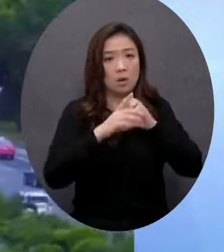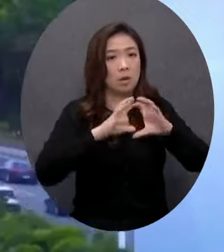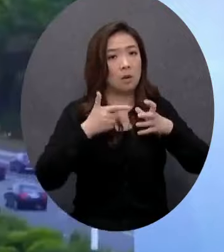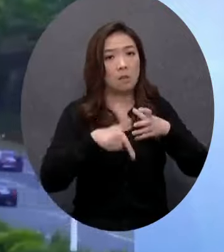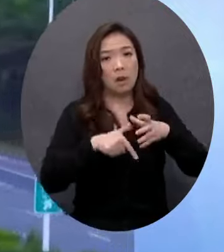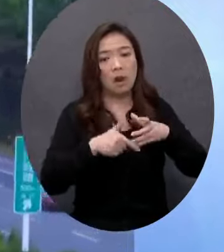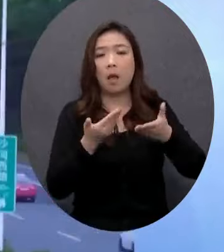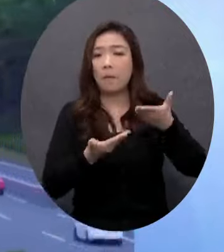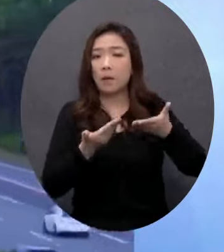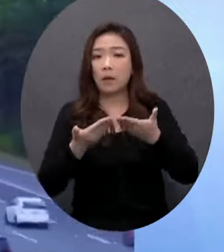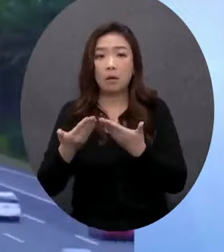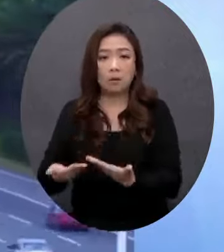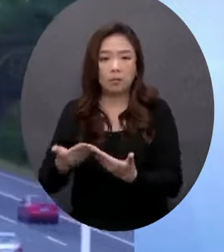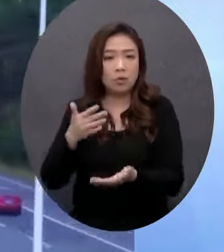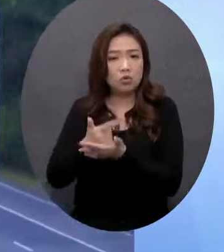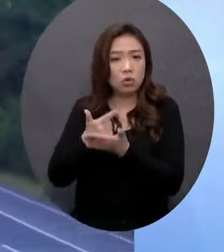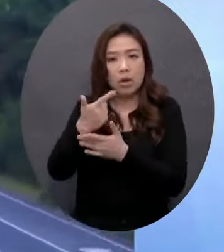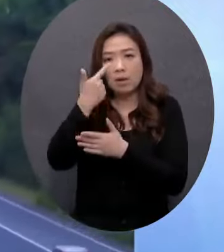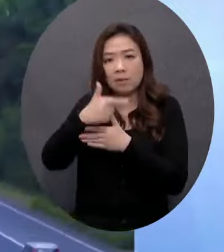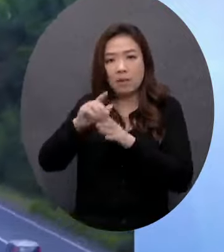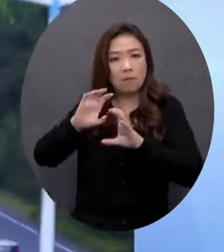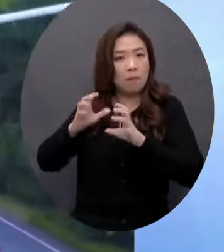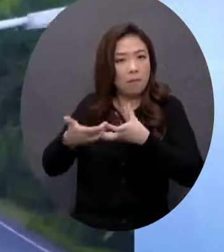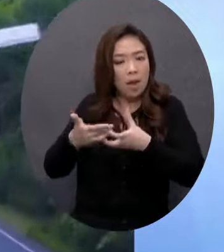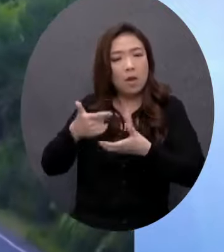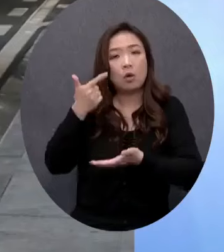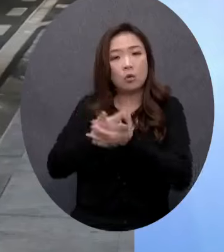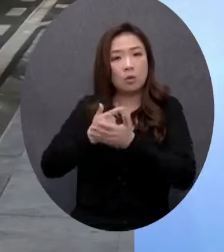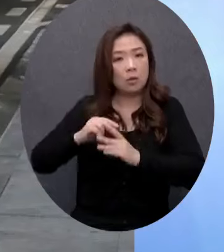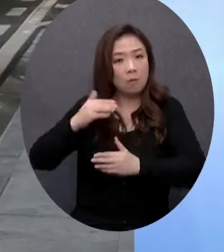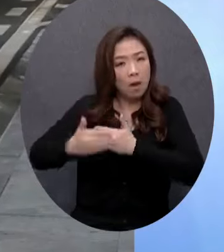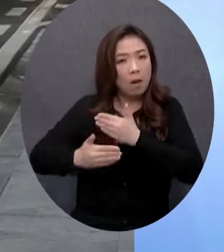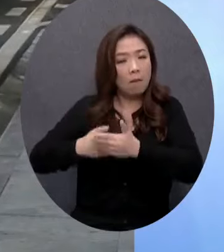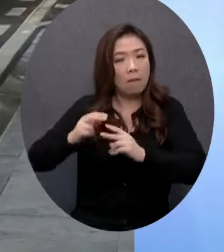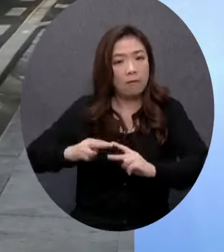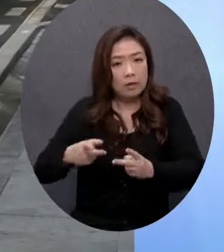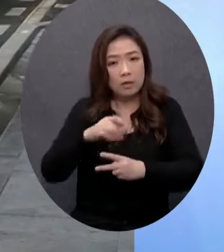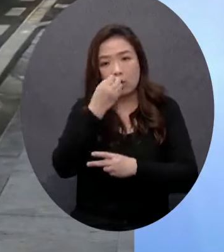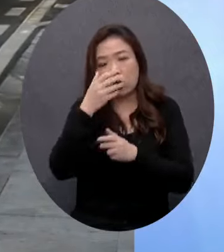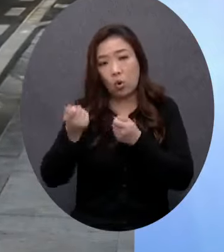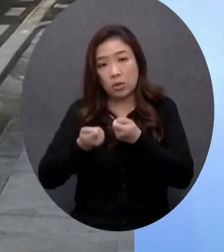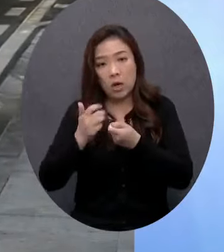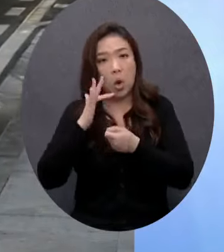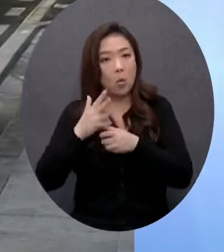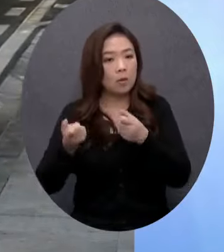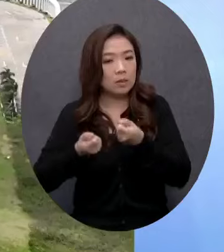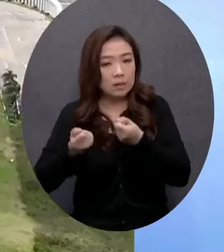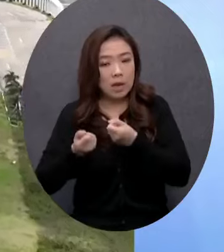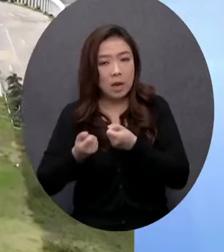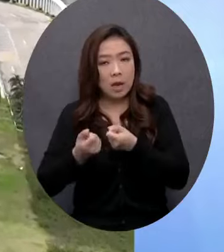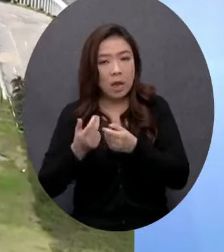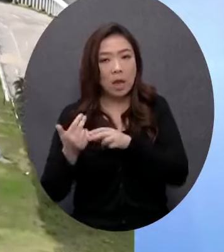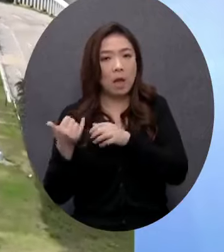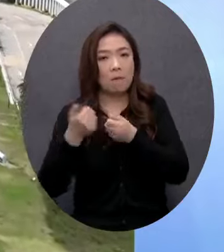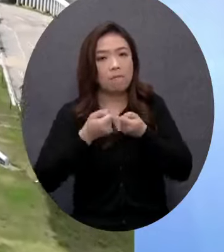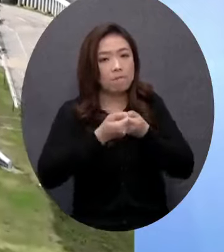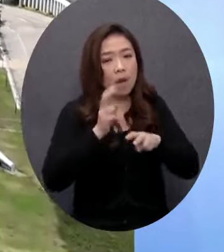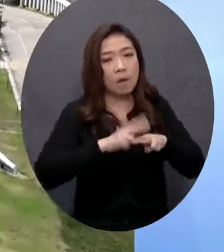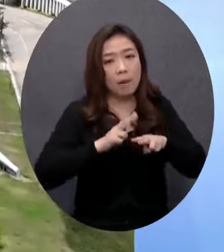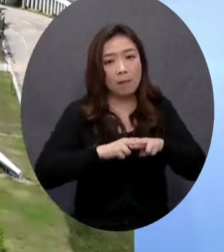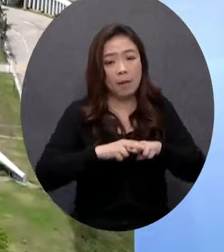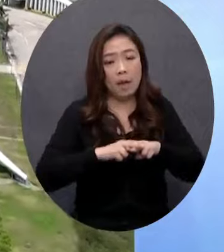比，今次主要是在新的领域取得重要进展，其中港车北上和澳车北上在实施上有很多